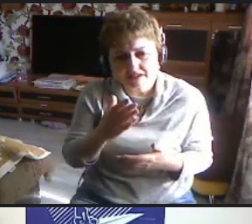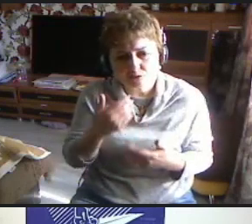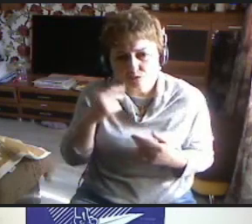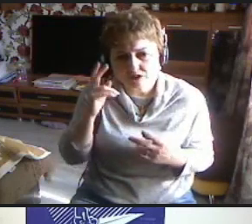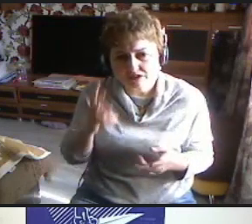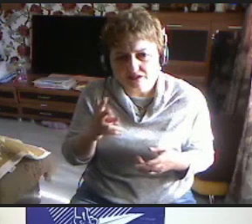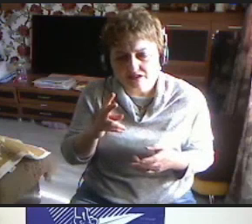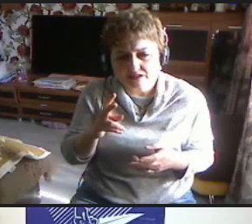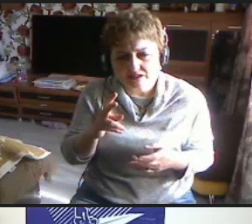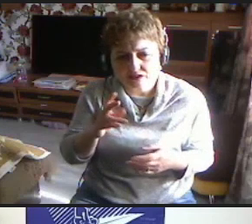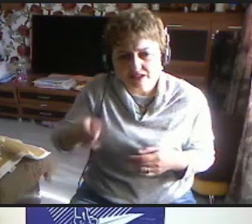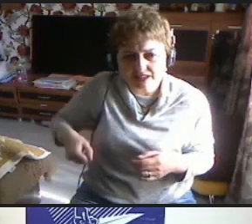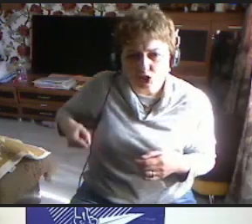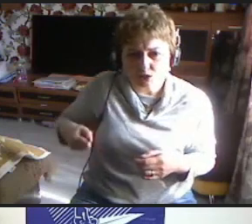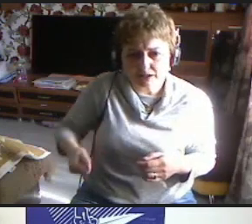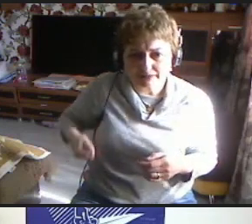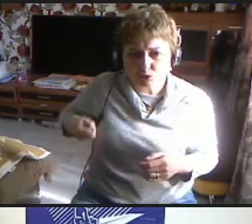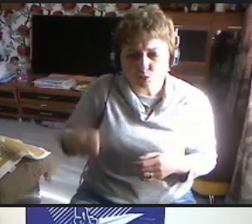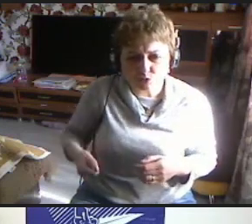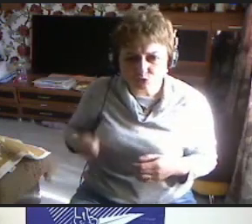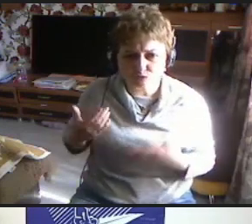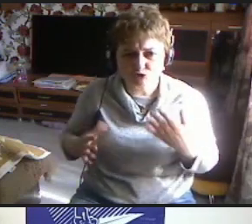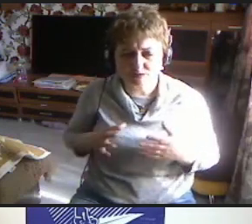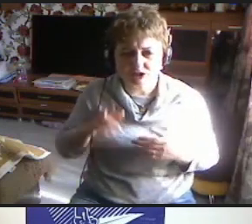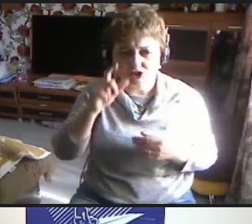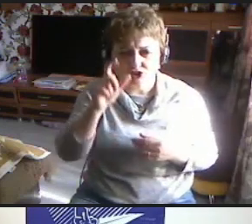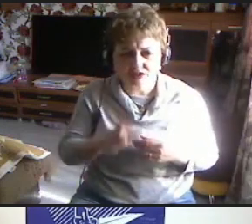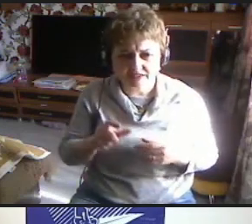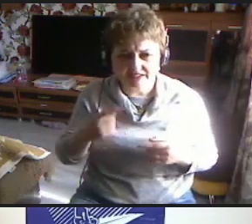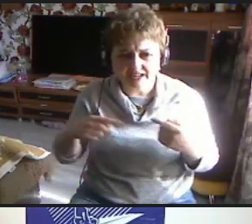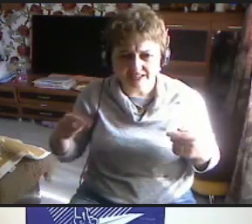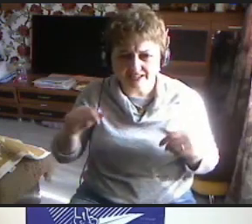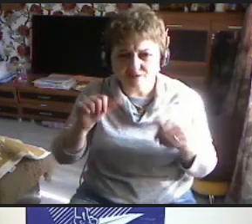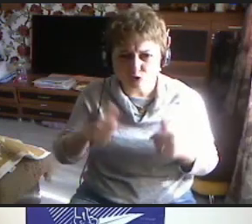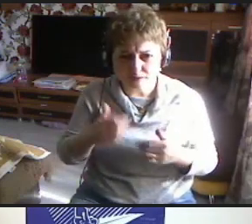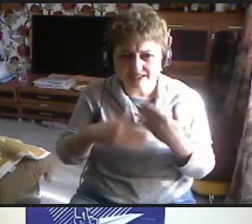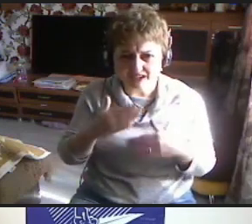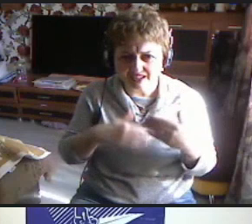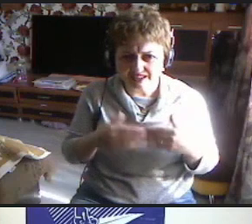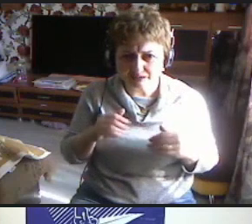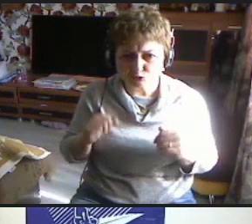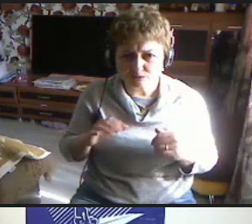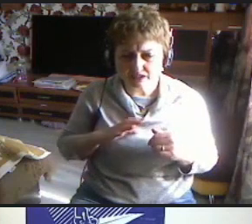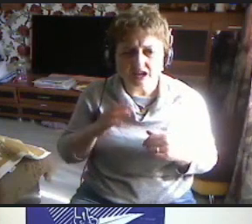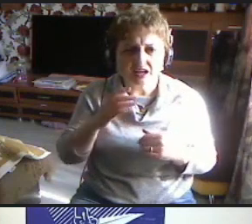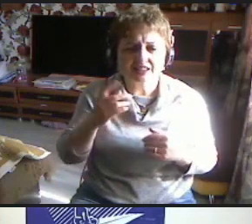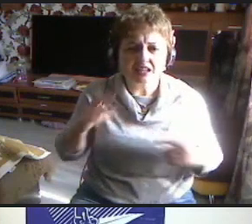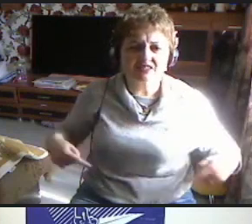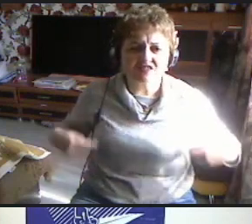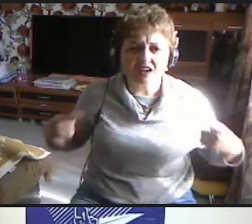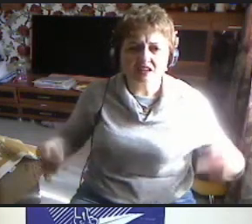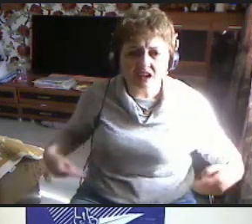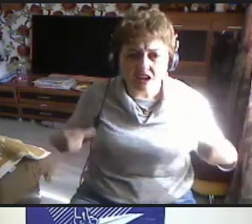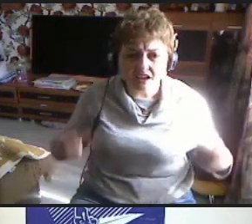устройстве человечек, сидящий раз, разные формы. Да, да, разные формы инвалидности на инвалидной коляске. И вот это